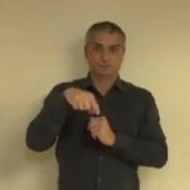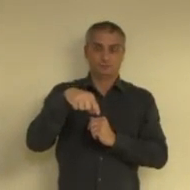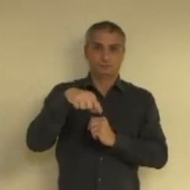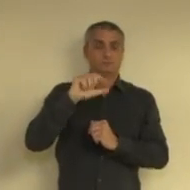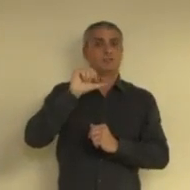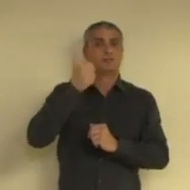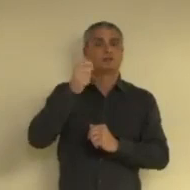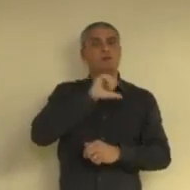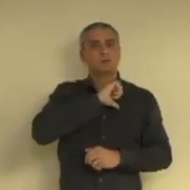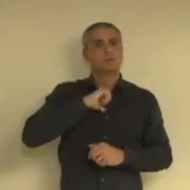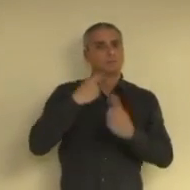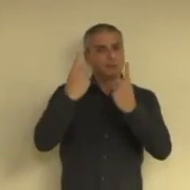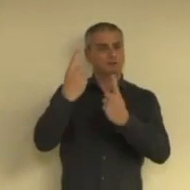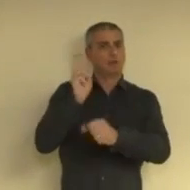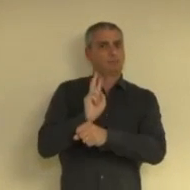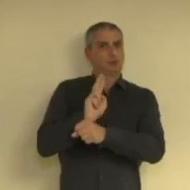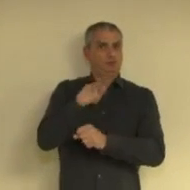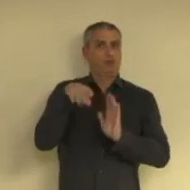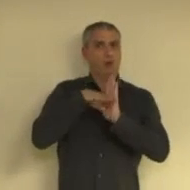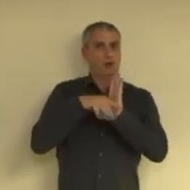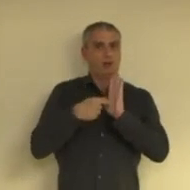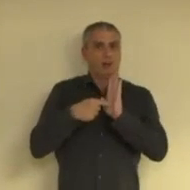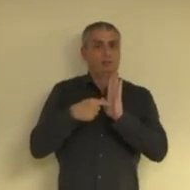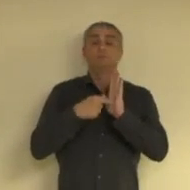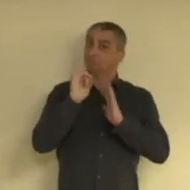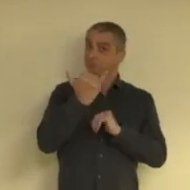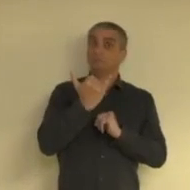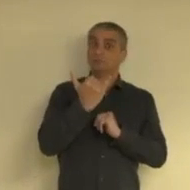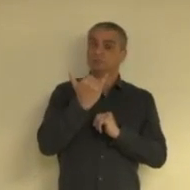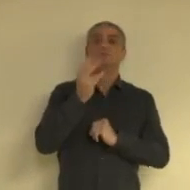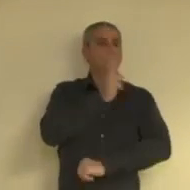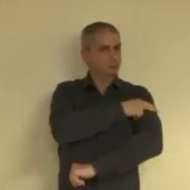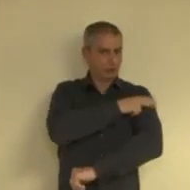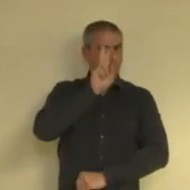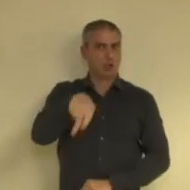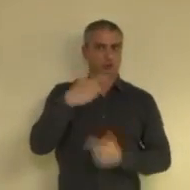יאכפו אותם קודם כל בעצמכם. אני מבקש מכם. כן, יש משטרה.